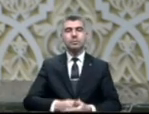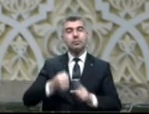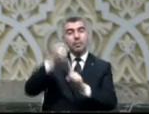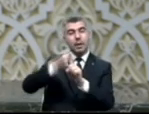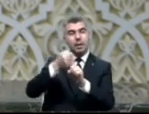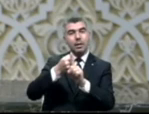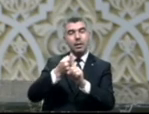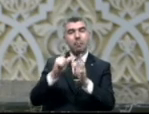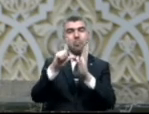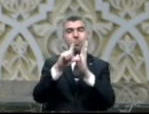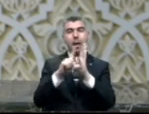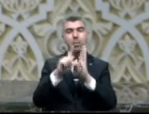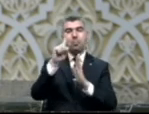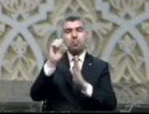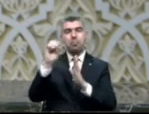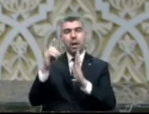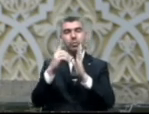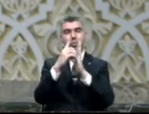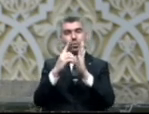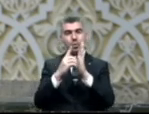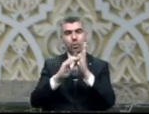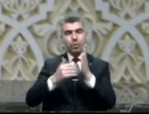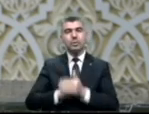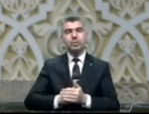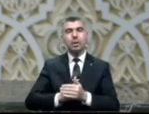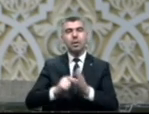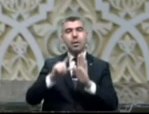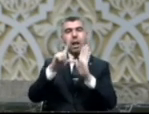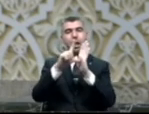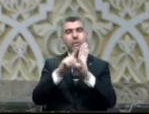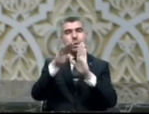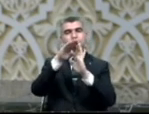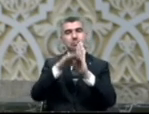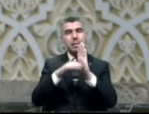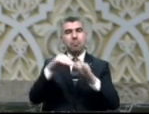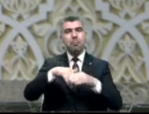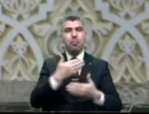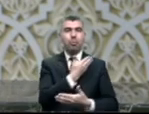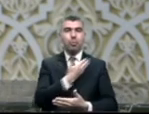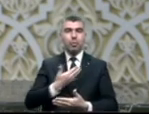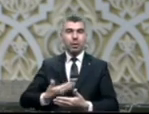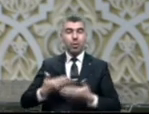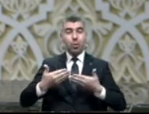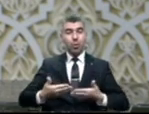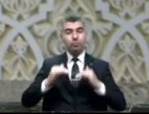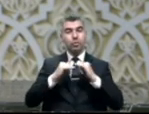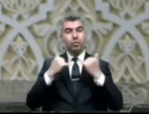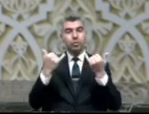عملا بأحكام الفصل 100 من الدستور وطبقا لمقتضيات النظام الداخلي لمجلس المستشارين، تخصص هذه